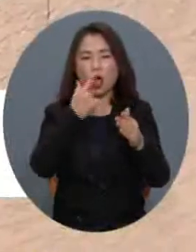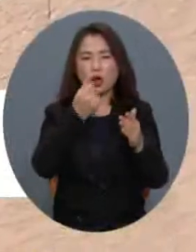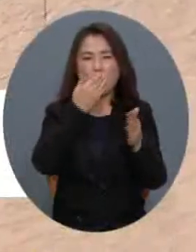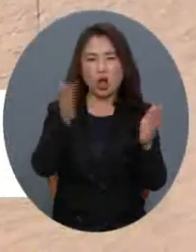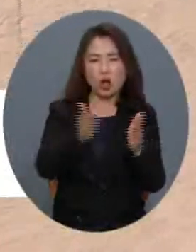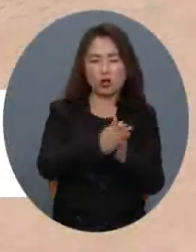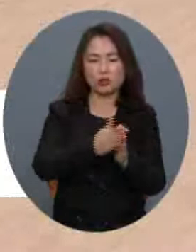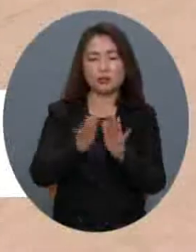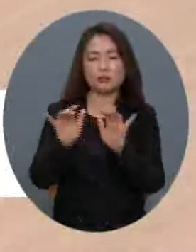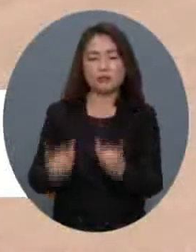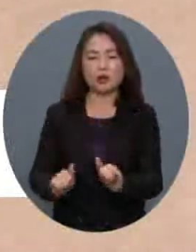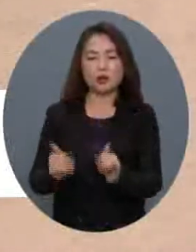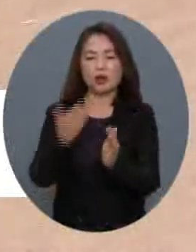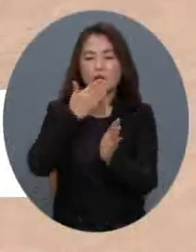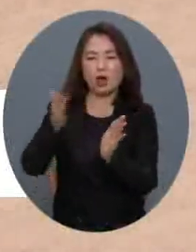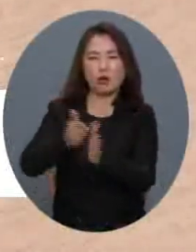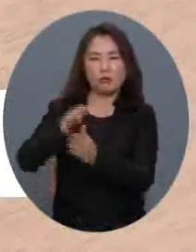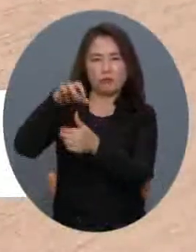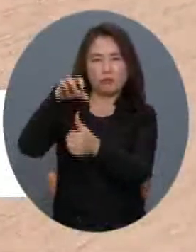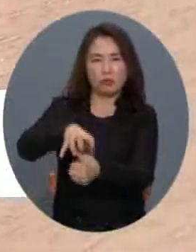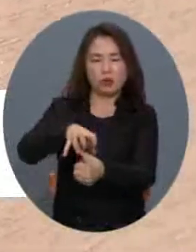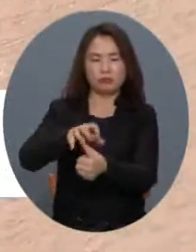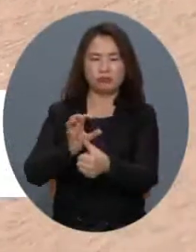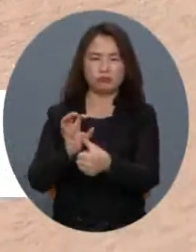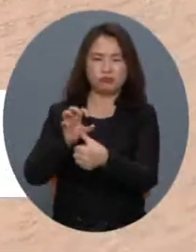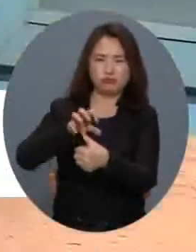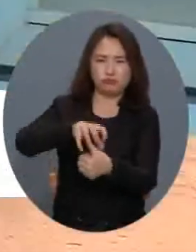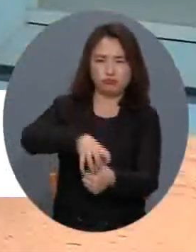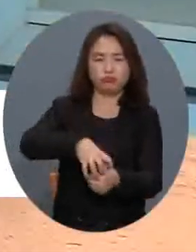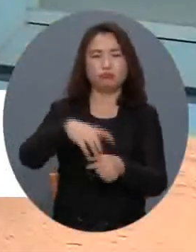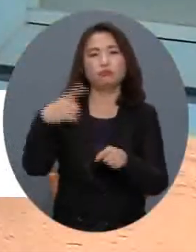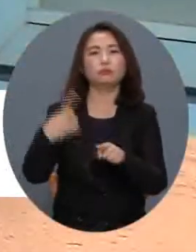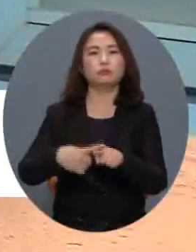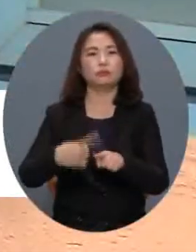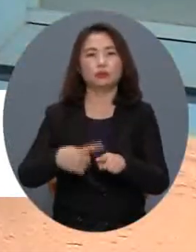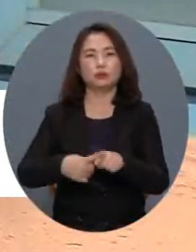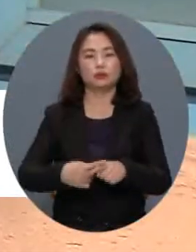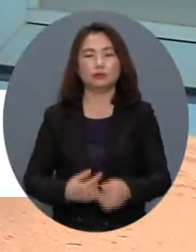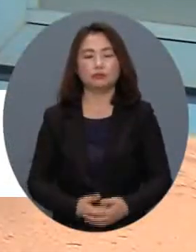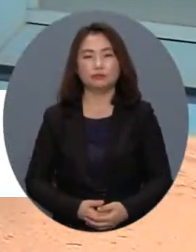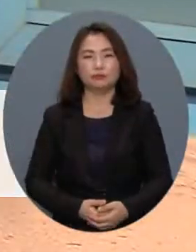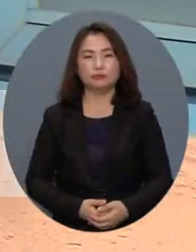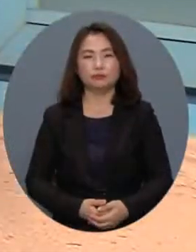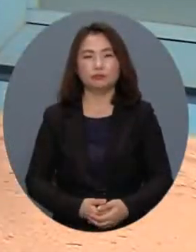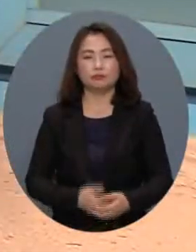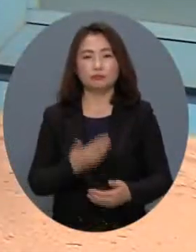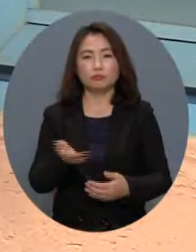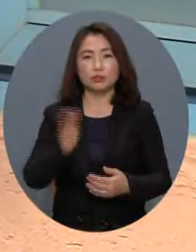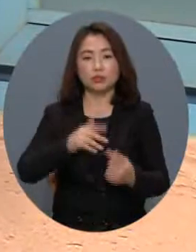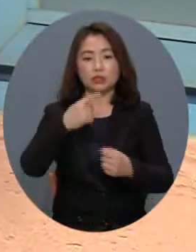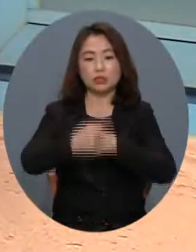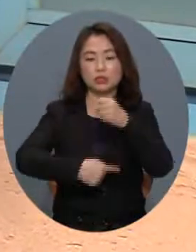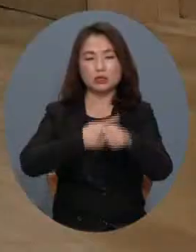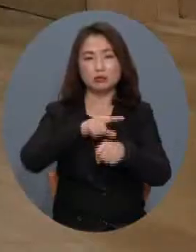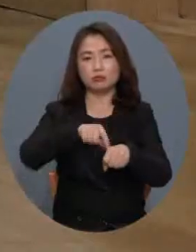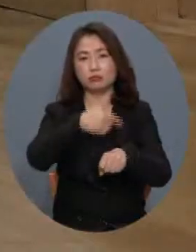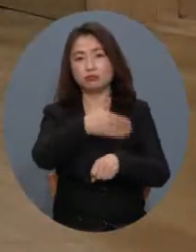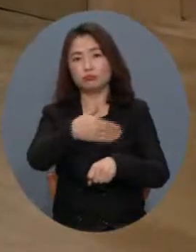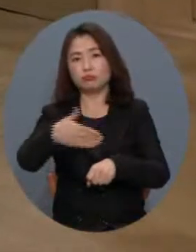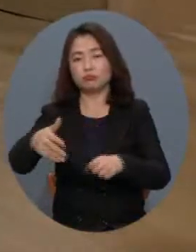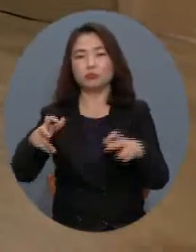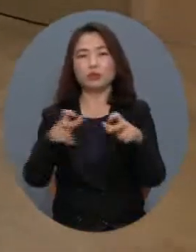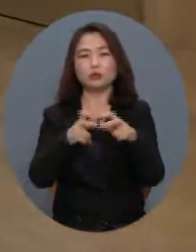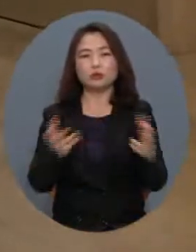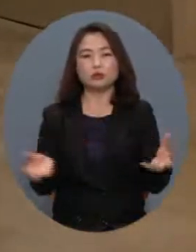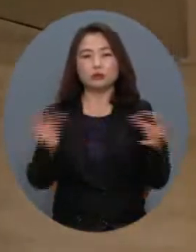격리나 예비적 동일 집단 격리로 사실상 감금 상태였습니다. 하지만 1년이 다 되도록